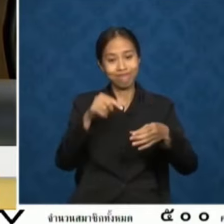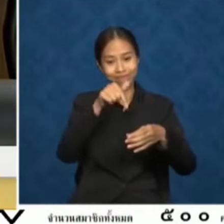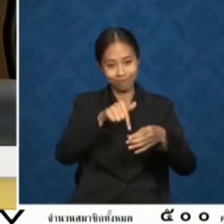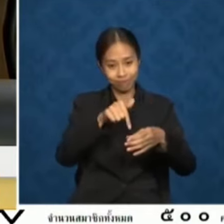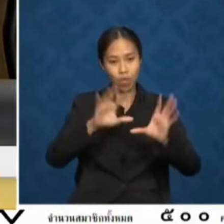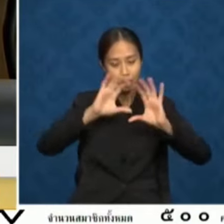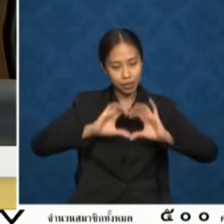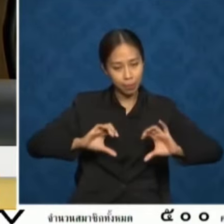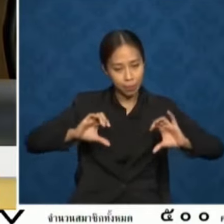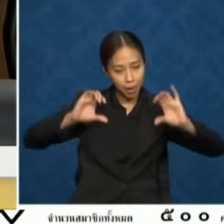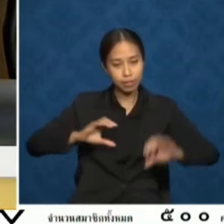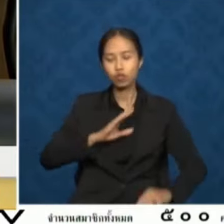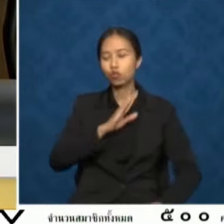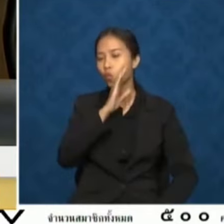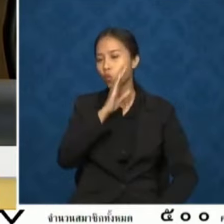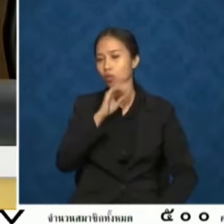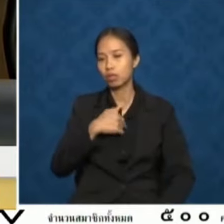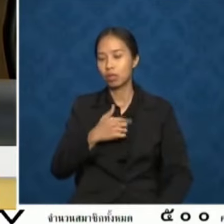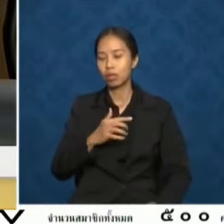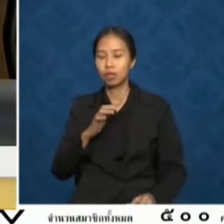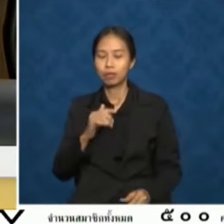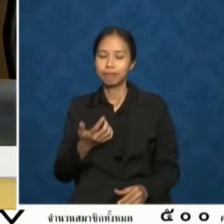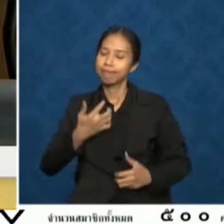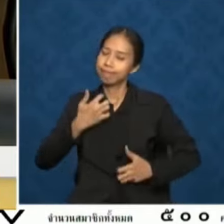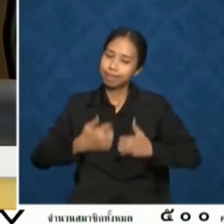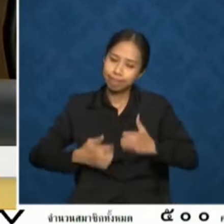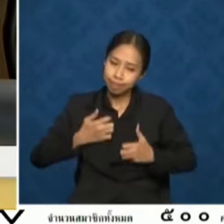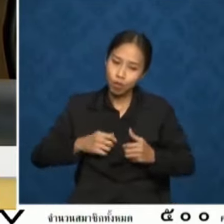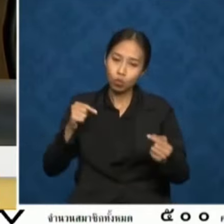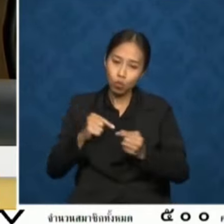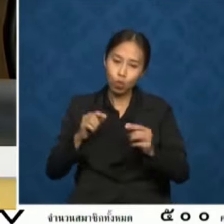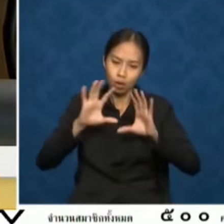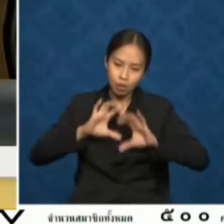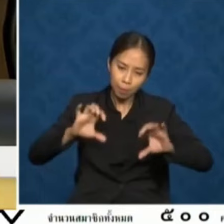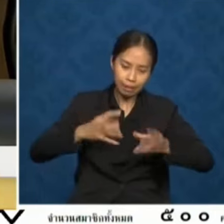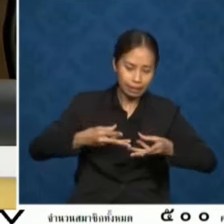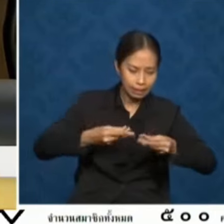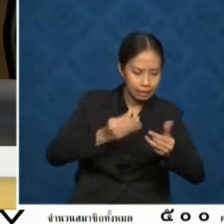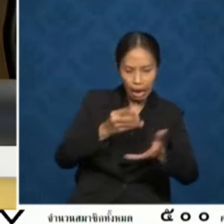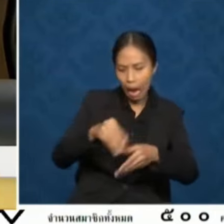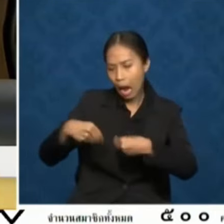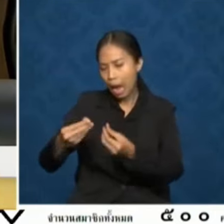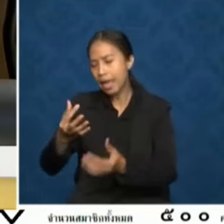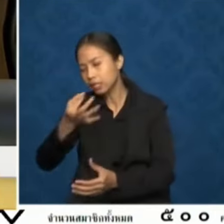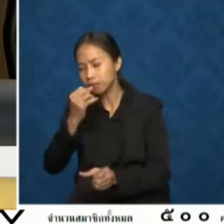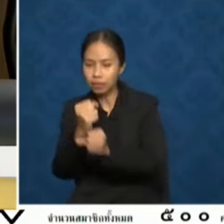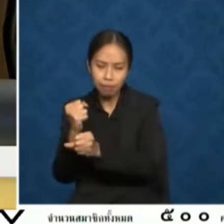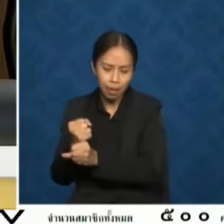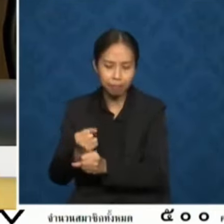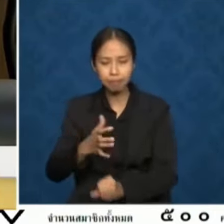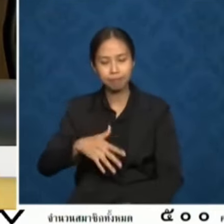ในเรื่องการจัดสรรที่ดินไม่พอใจในเรื่องการบริหารประเทศชาติไม่พอใจเรื่องต่างๆเหล่